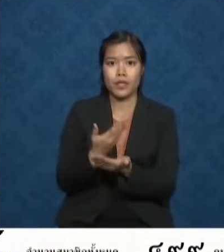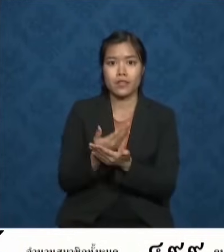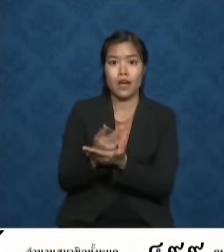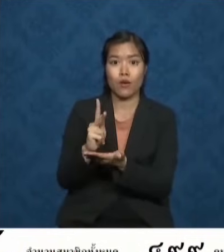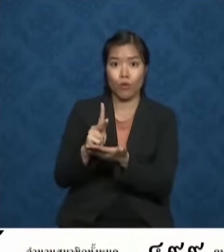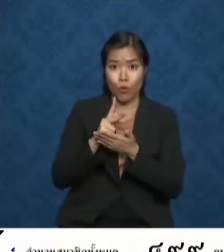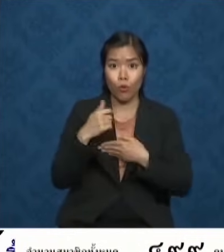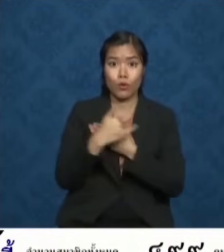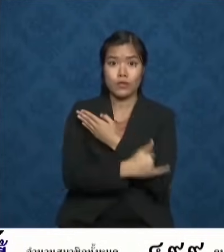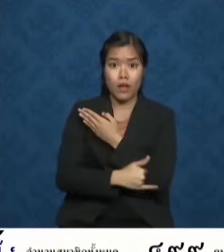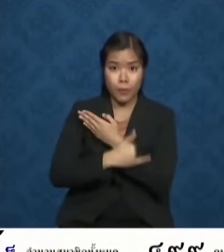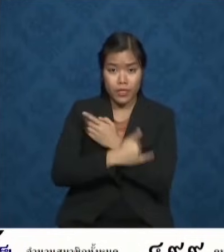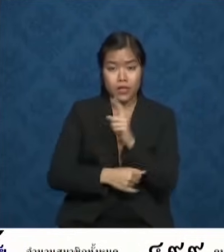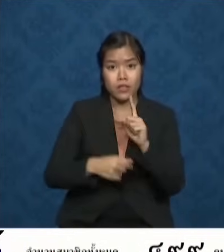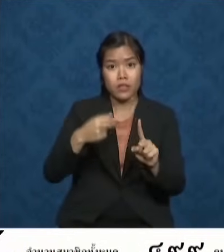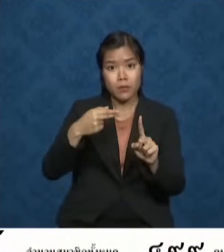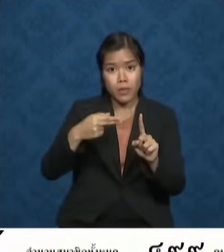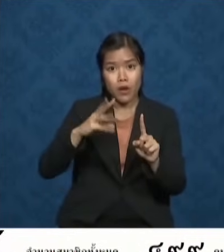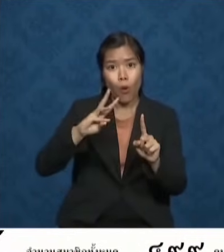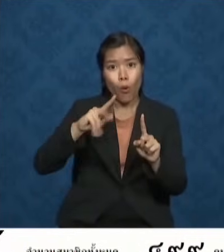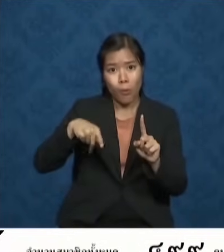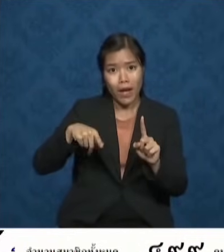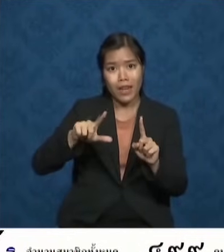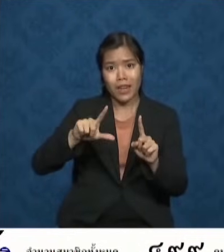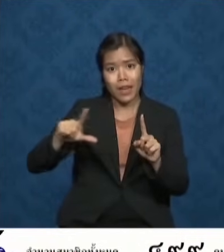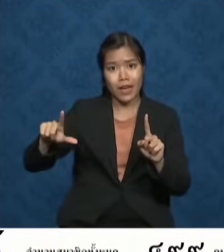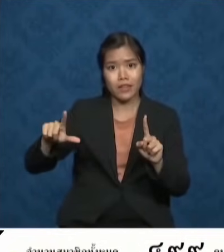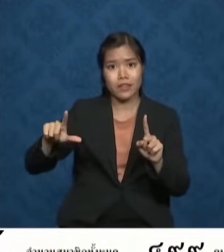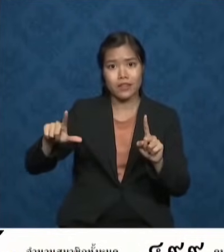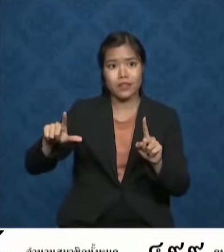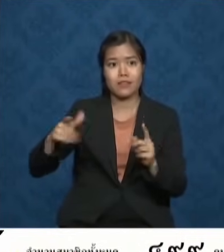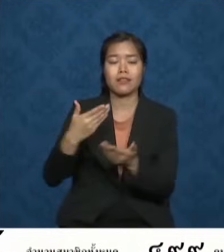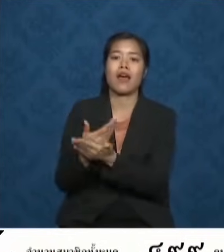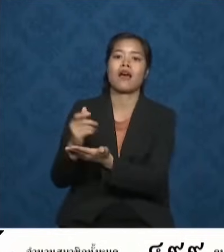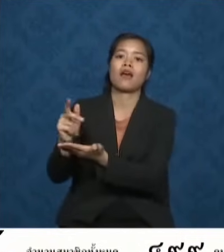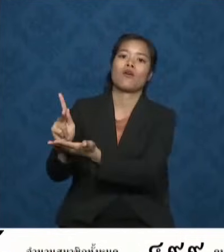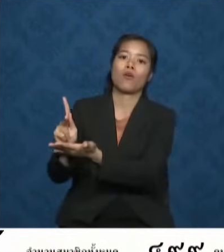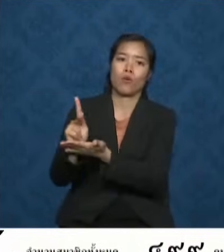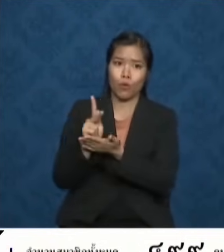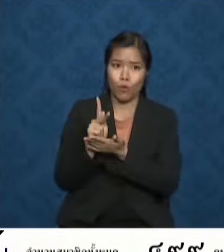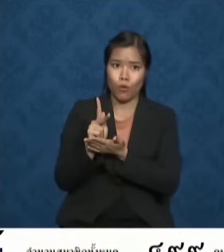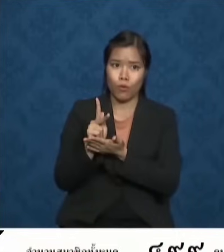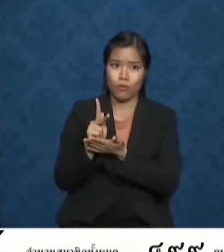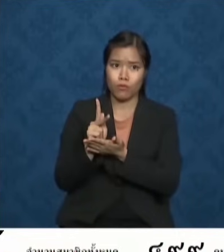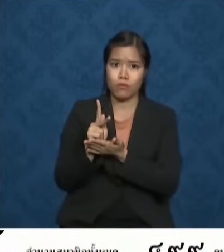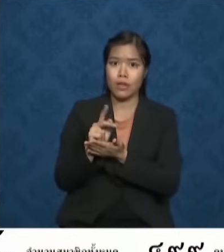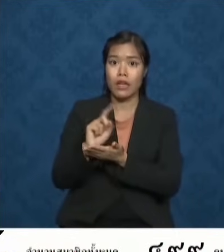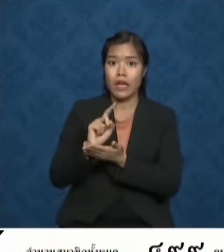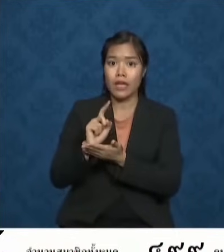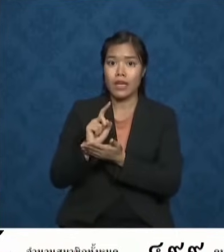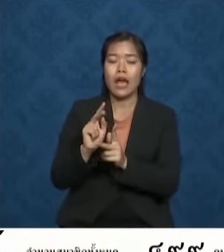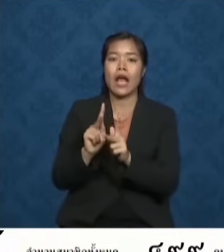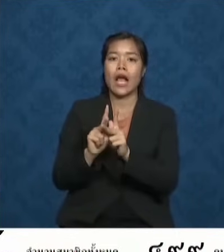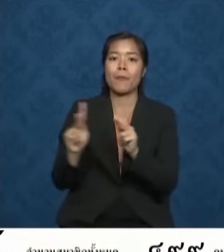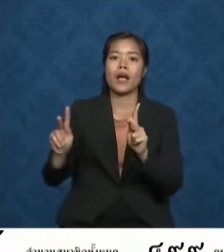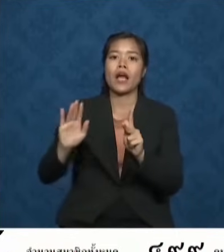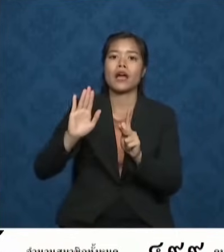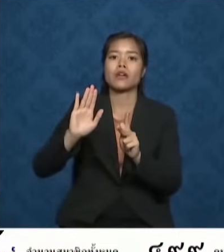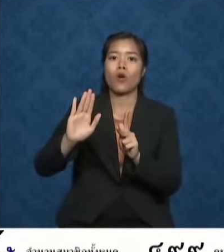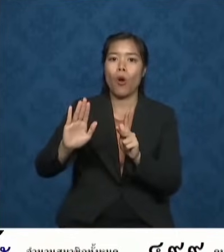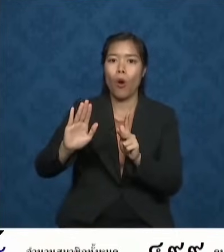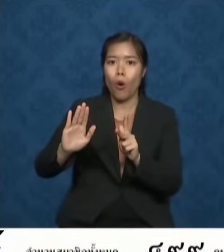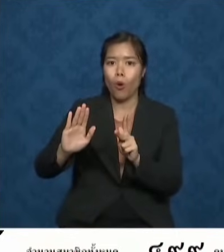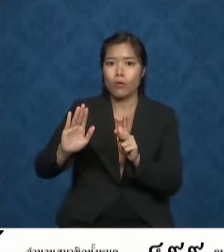านเนี่ยใครไปกู้ไม่ใช่อยู่ๆกองทัพเรือไปกู้บอร์ด EEC มีมติบอร์ด EEC โดยน